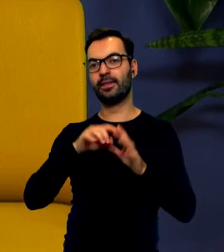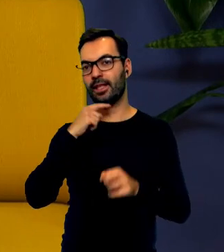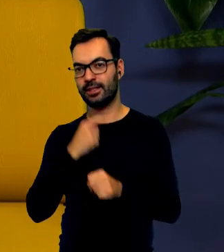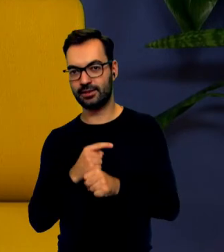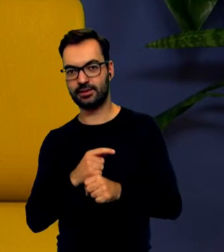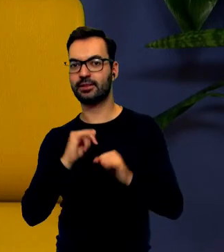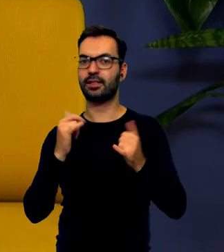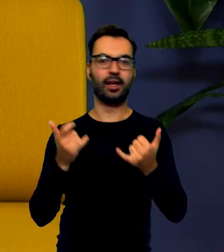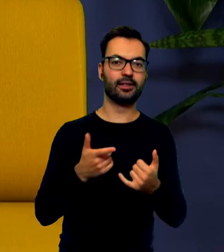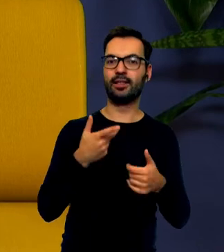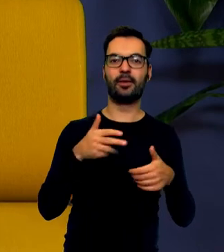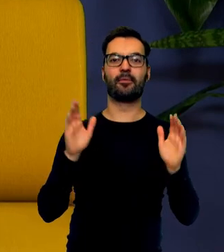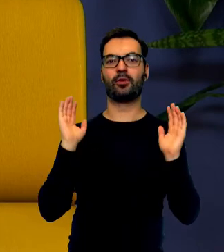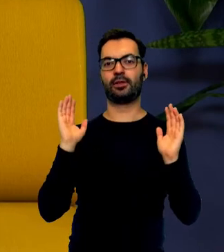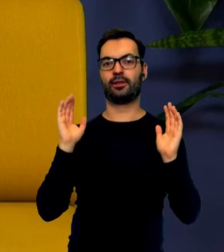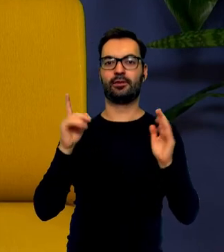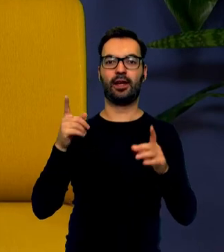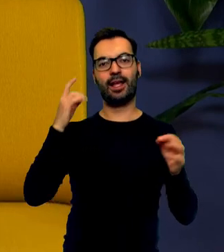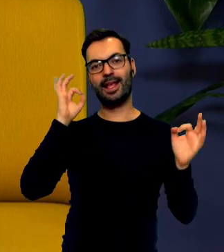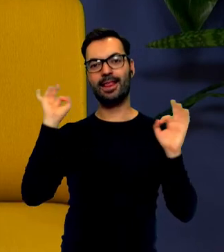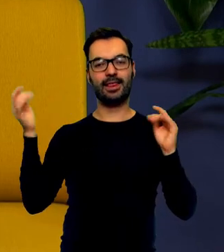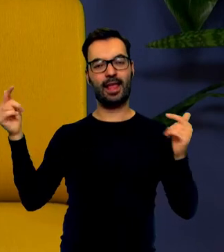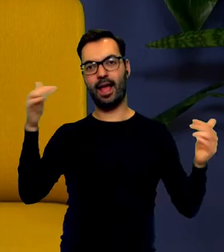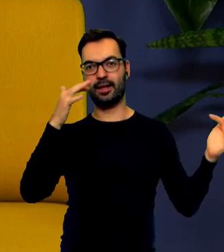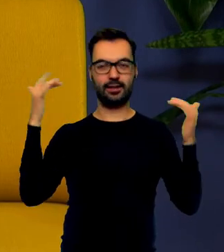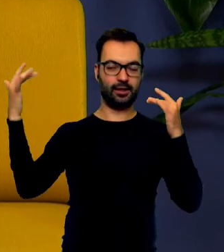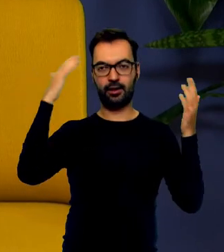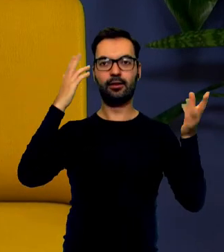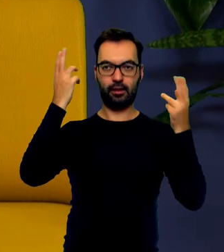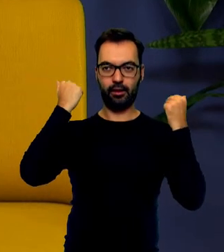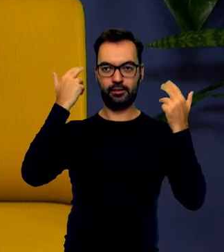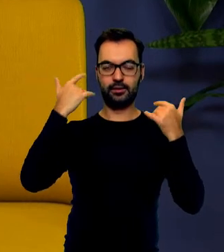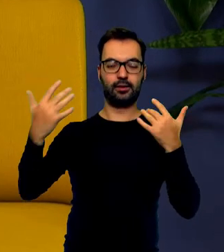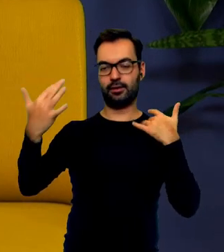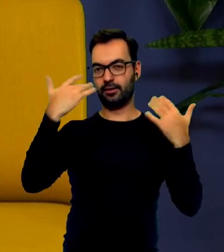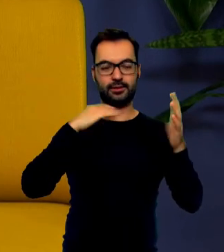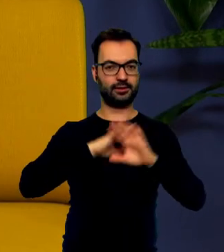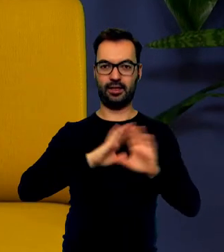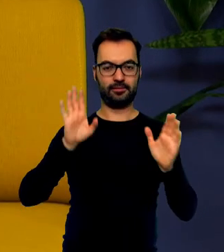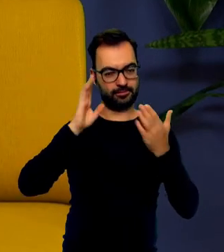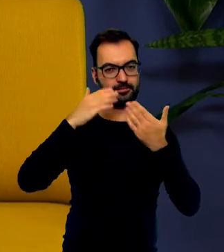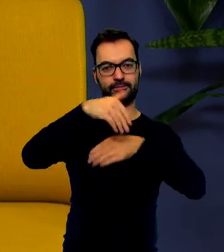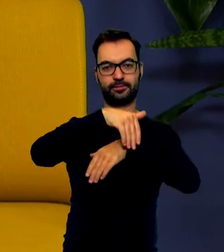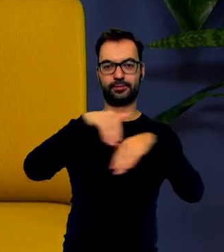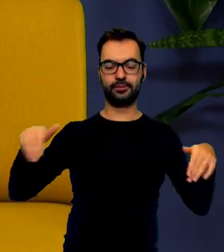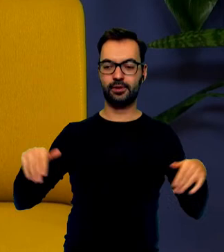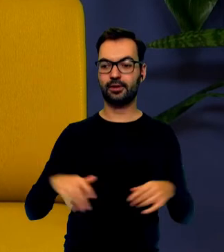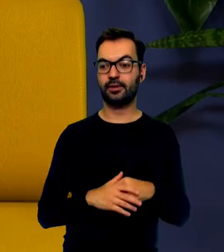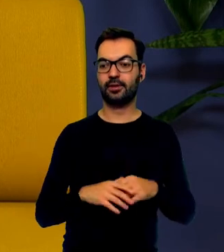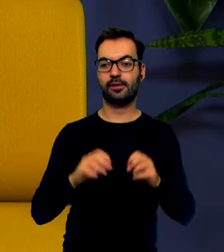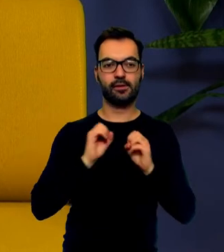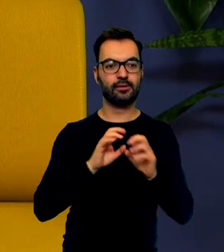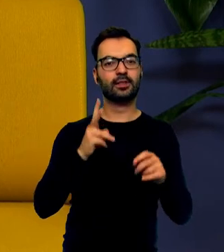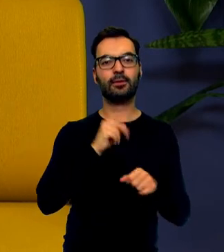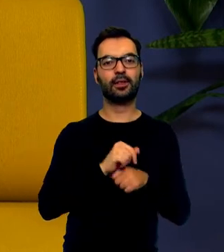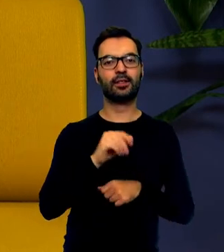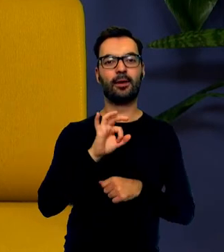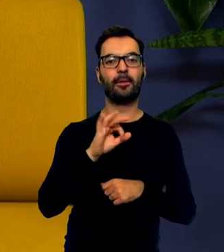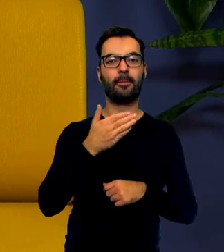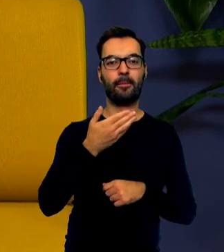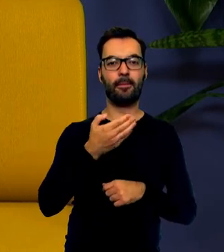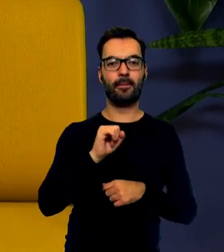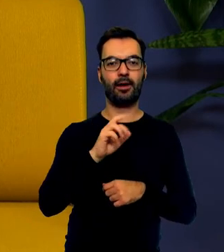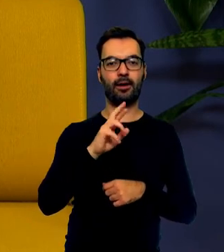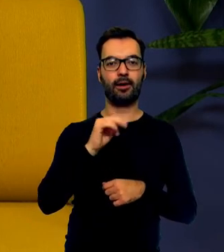jak nie poddawać się biernie obiegowym ideom, jak nie przyzwalać, by tobą manipulowano. Powiedzmy może dla młodszych odbiorców, kim jest pan Marian